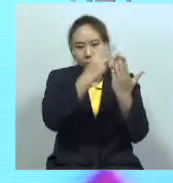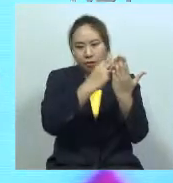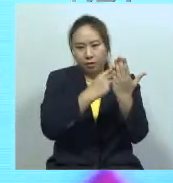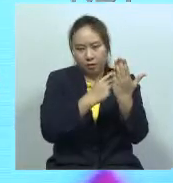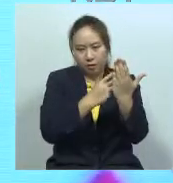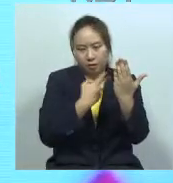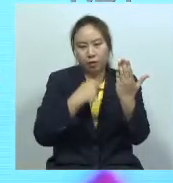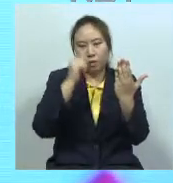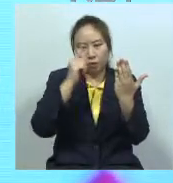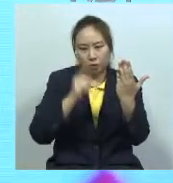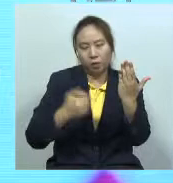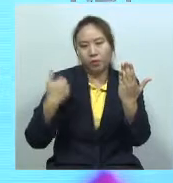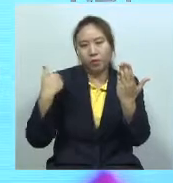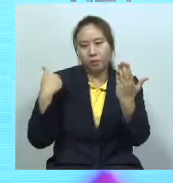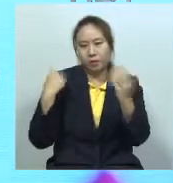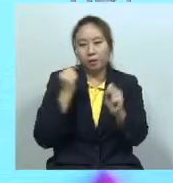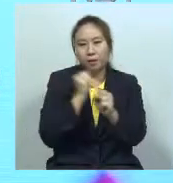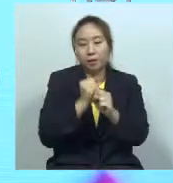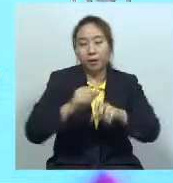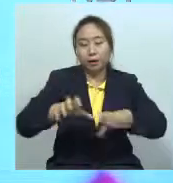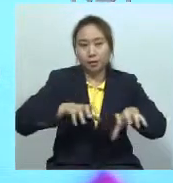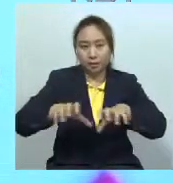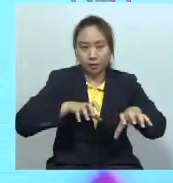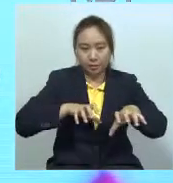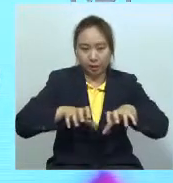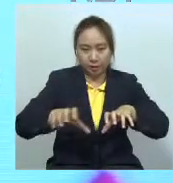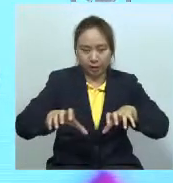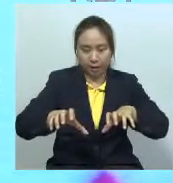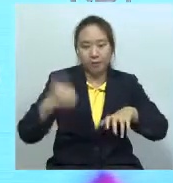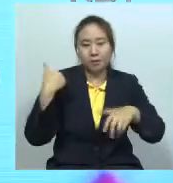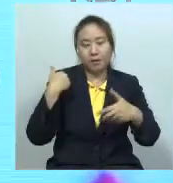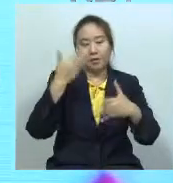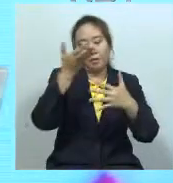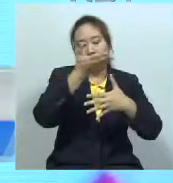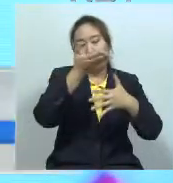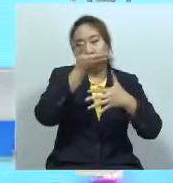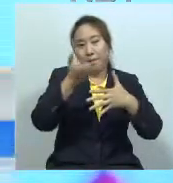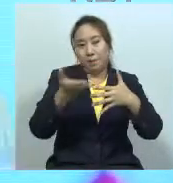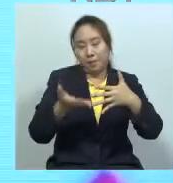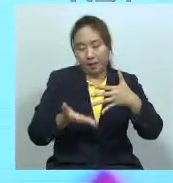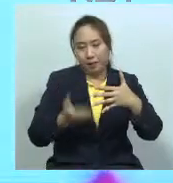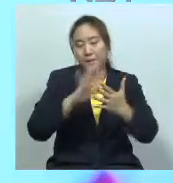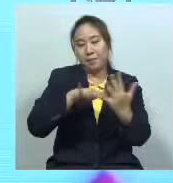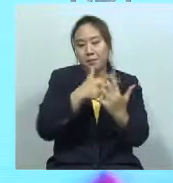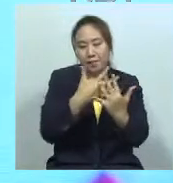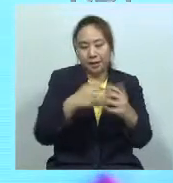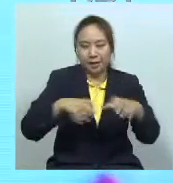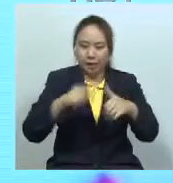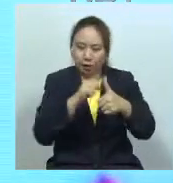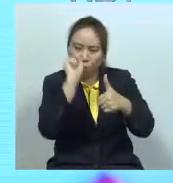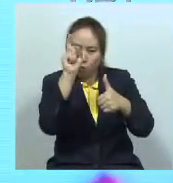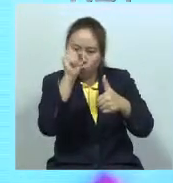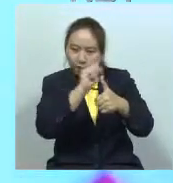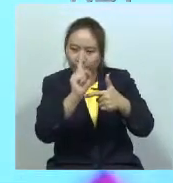องมีมาสเตอร์แพลนในการดำเนินการมีโรดแมปมีอะไรการจัดแบบความเร่งด่วนนะครับห